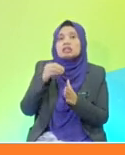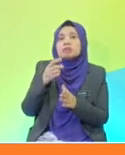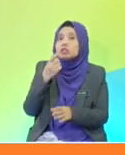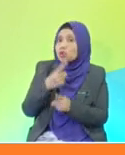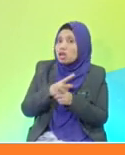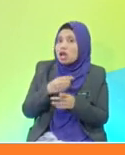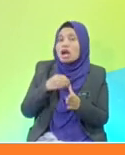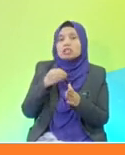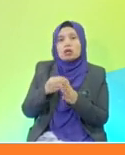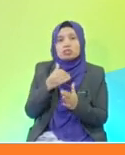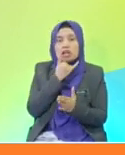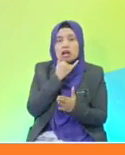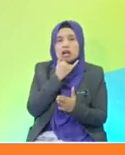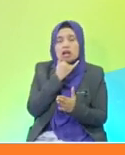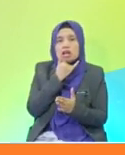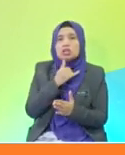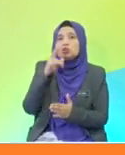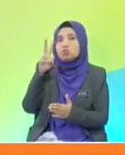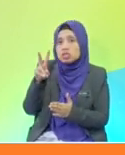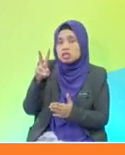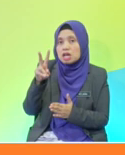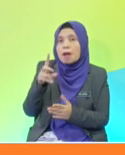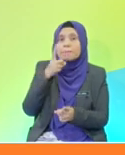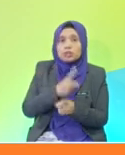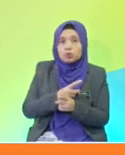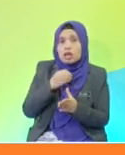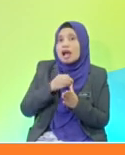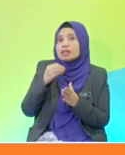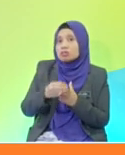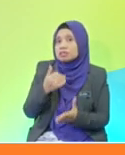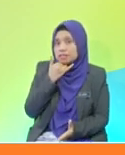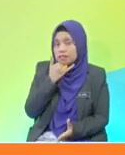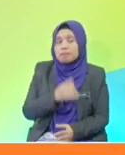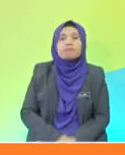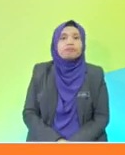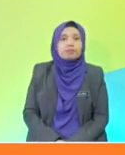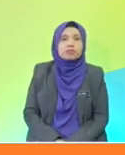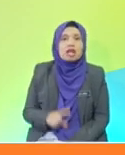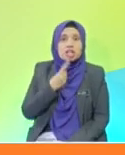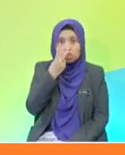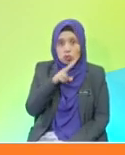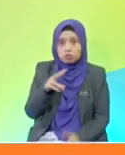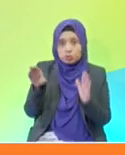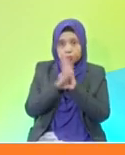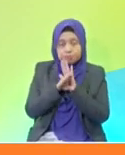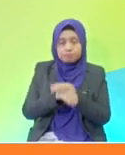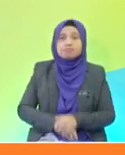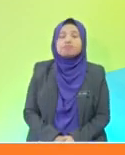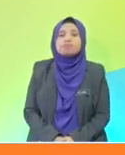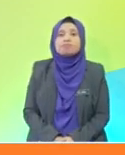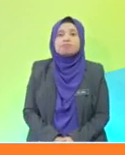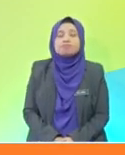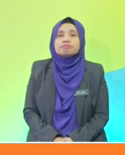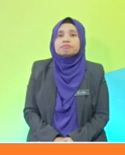pernyataan Duo adalah betul ataupun salah Oke kita tengok contoh dia Iman oke